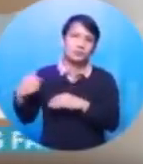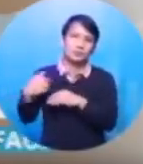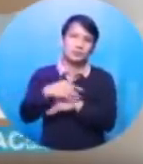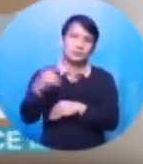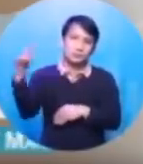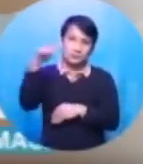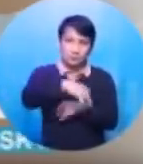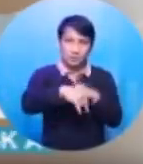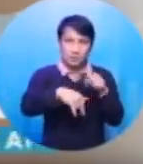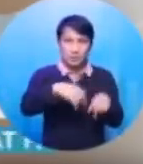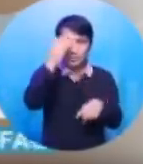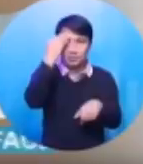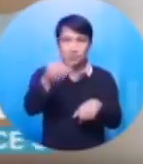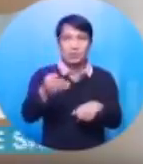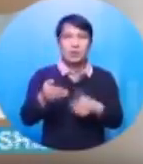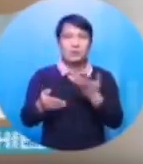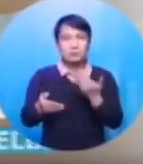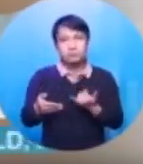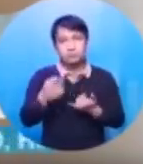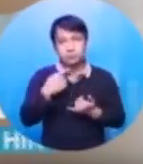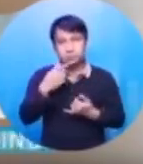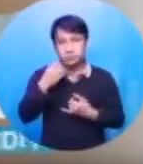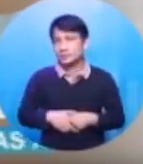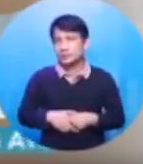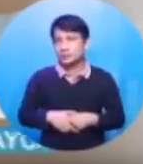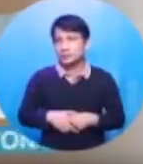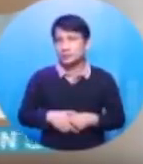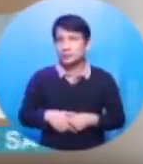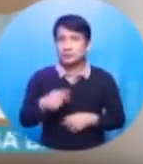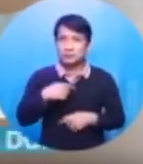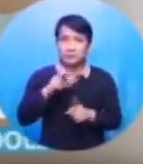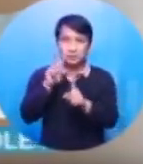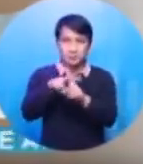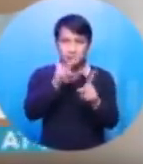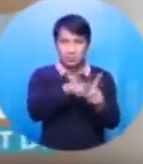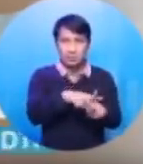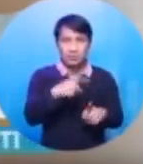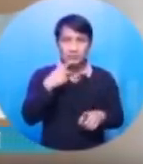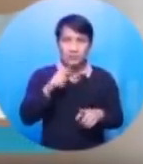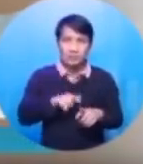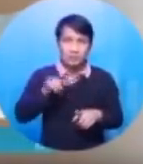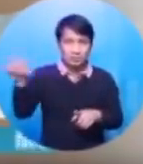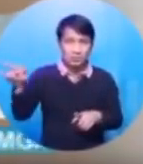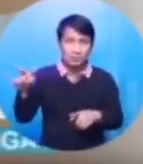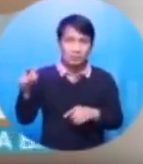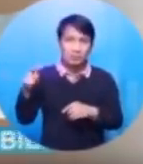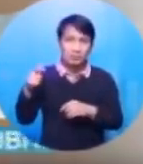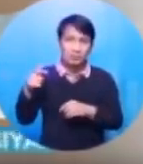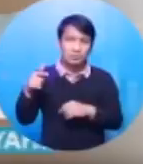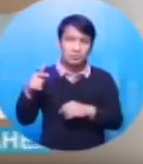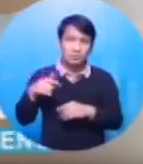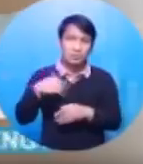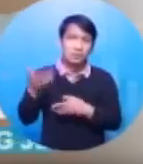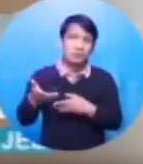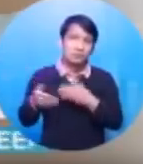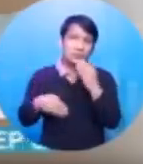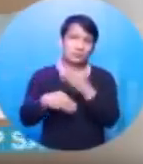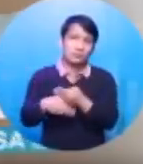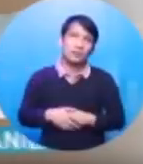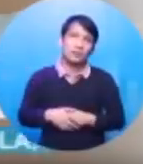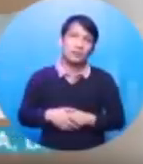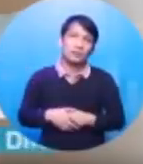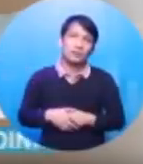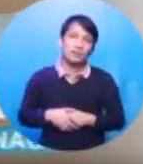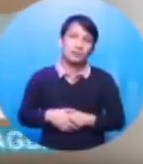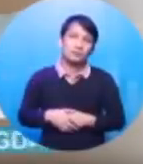nga gawa na napunta ako ng Hong Kong, sir. Nag-apply ako, sir. Paalis na po ako, sir, ng ibang bansa. Nalakabutan na po ako, sir, ng